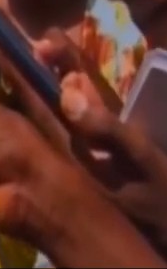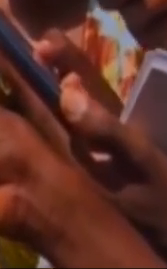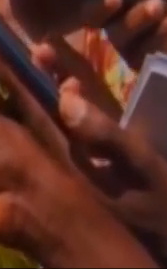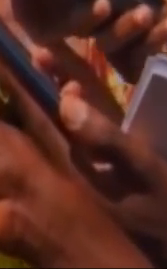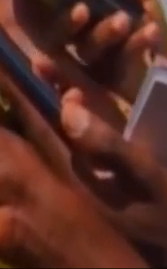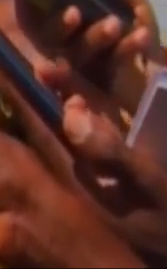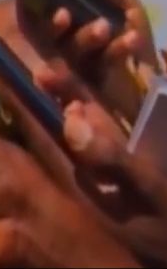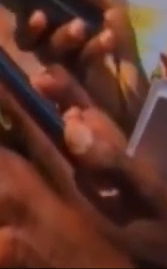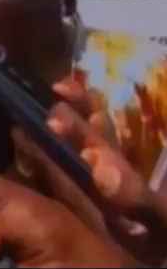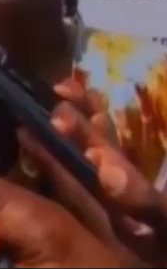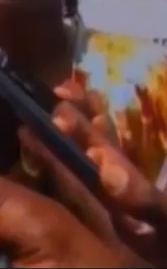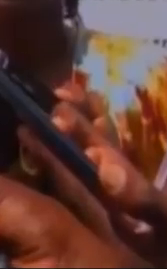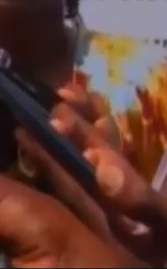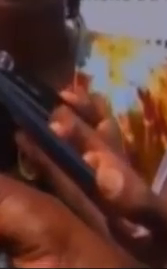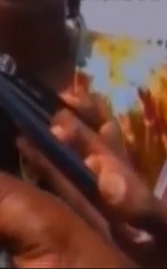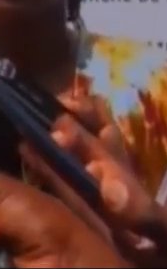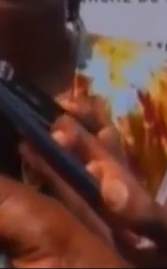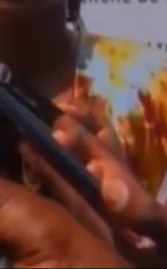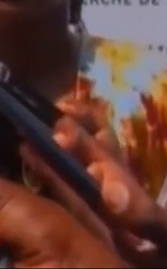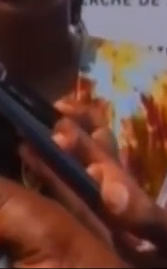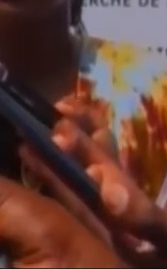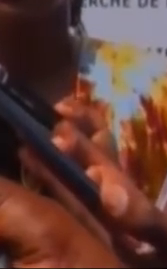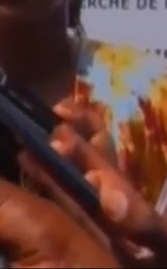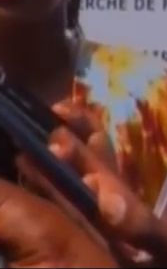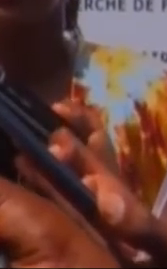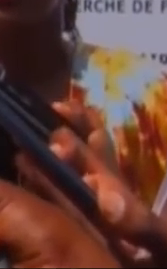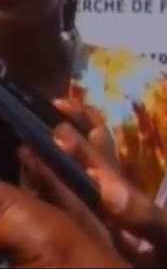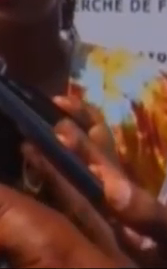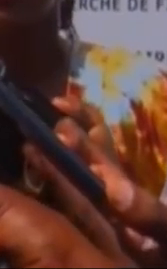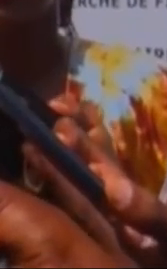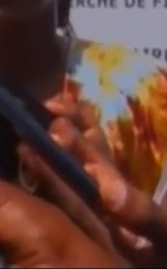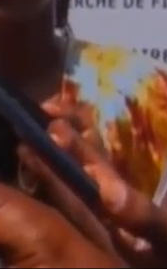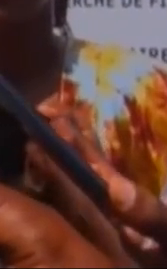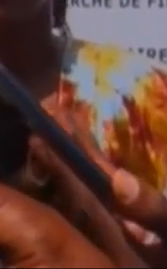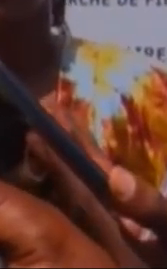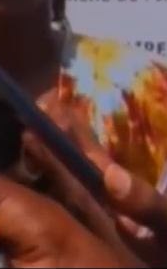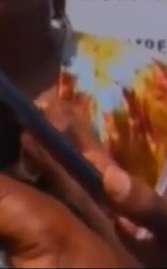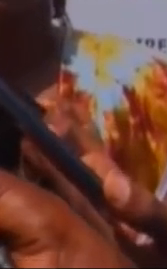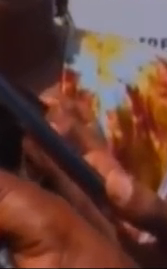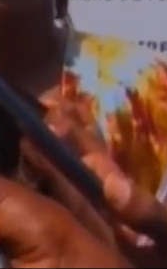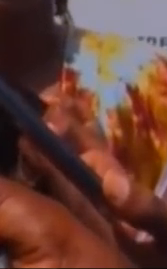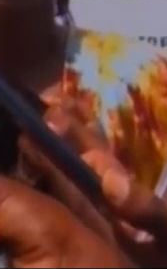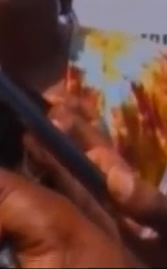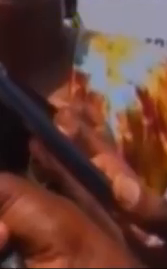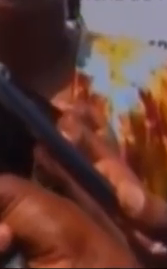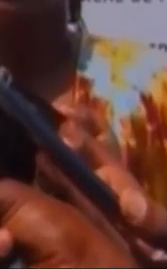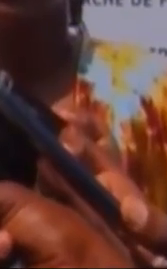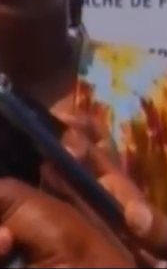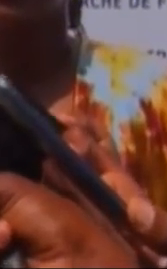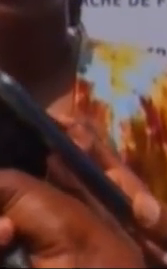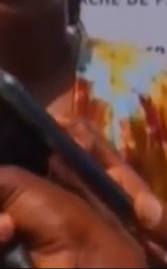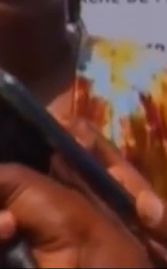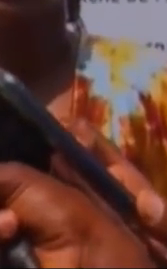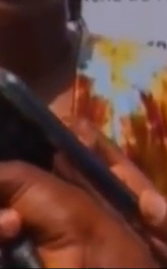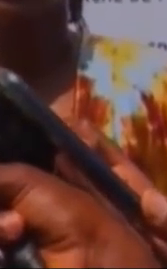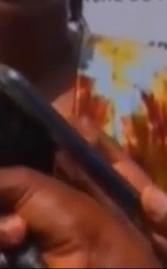produire, à écouler leur production. Il y a les femmes qui ont des produits bio, ils ont tout, mais la labellisation, le format commercial